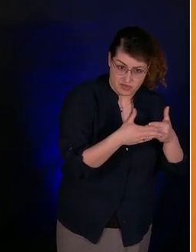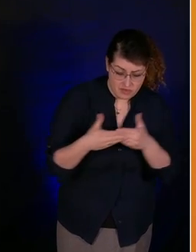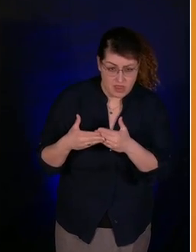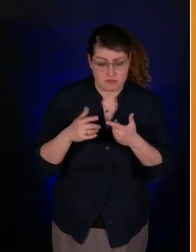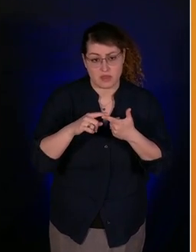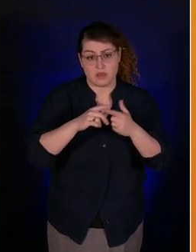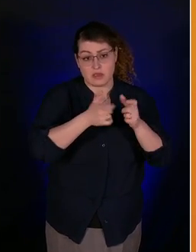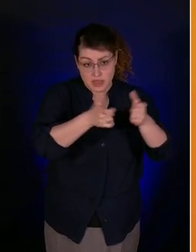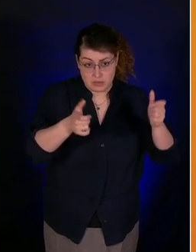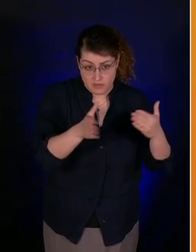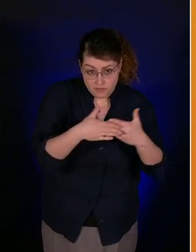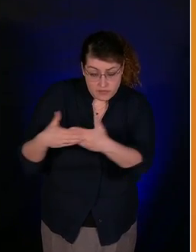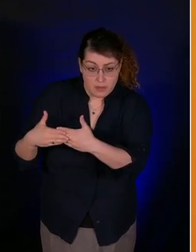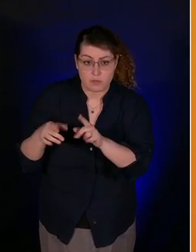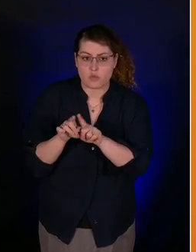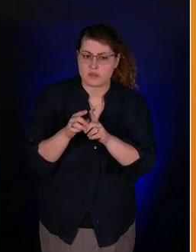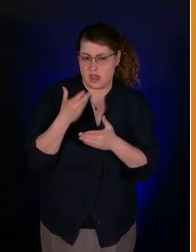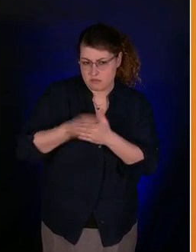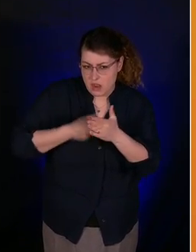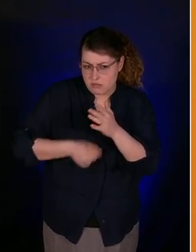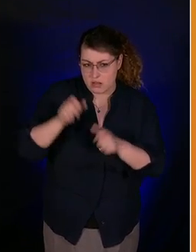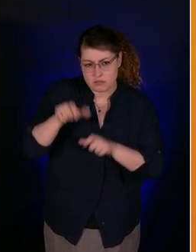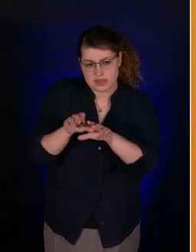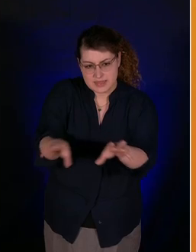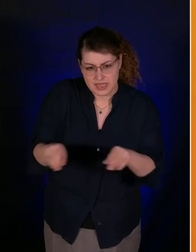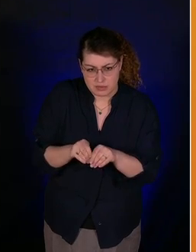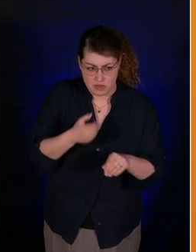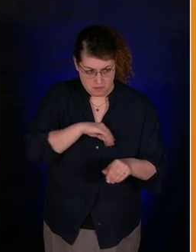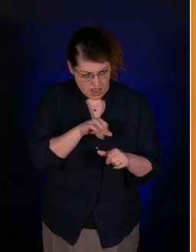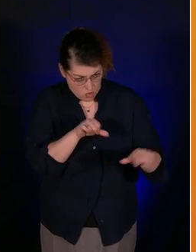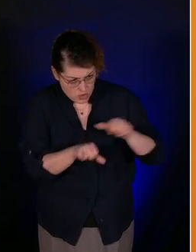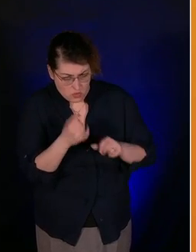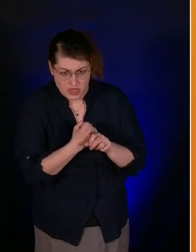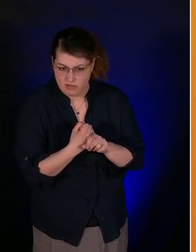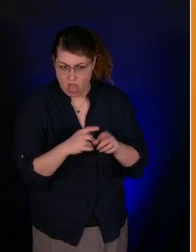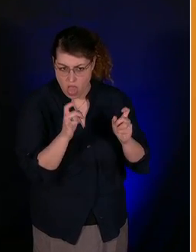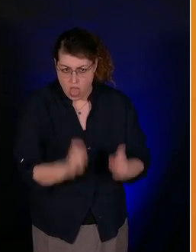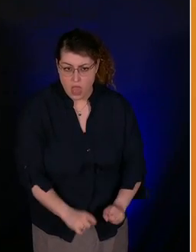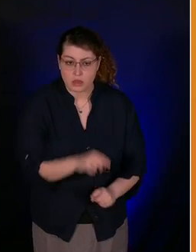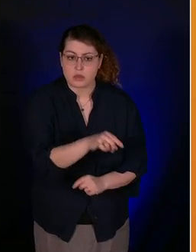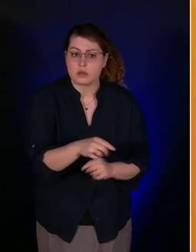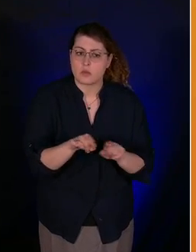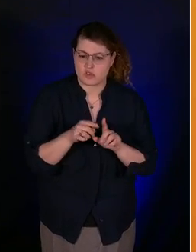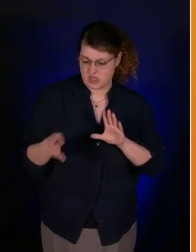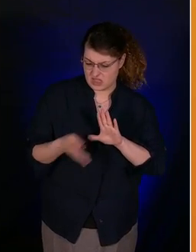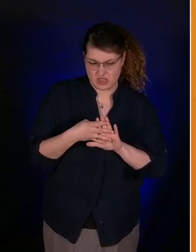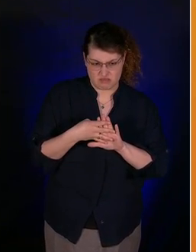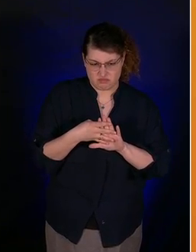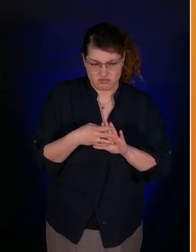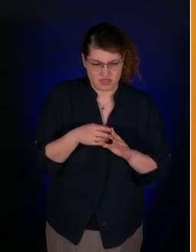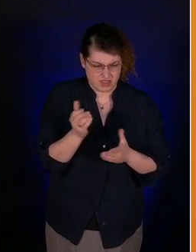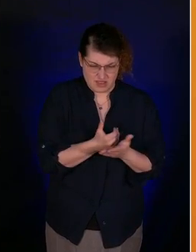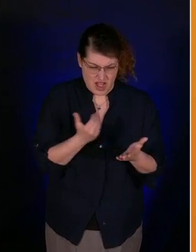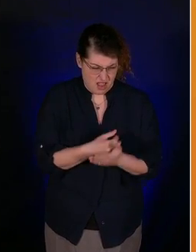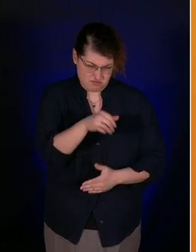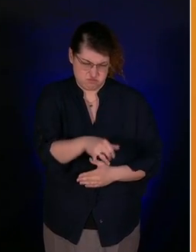d'établissements, orchestrant la pénurie de personnel par des conditions de travail dégradées, par des grilles de salaire indignes, n'évoluant